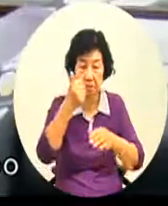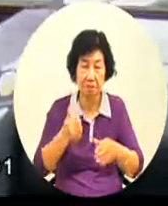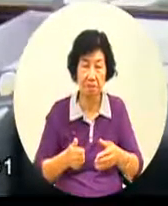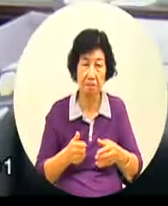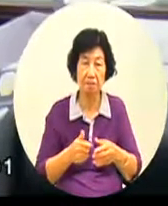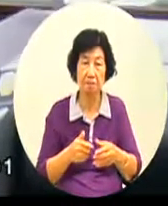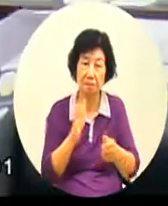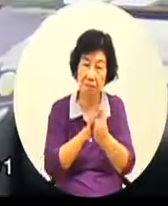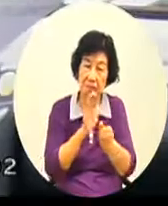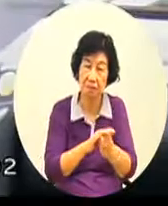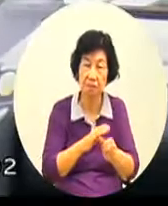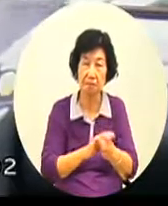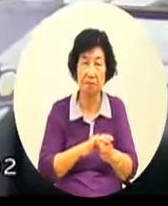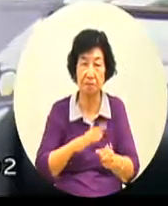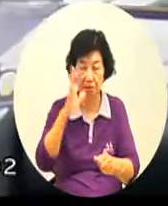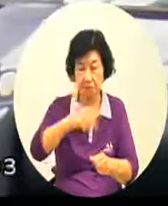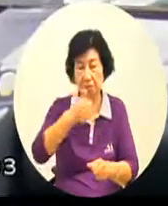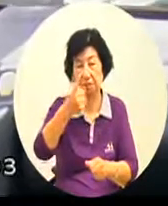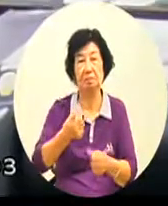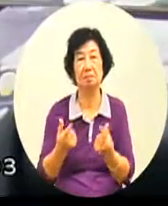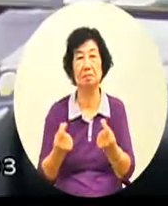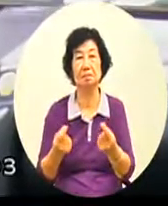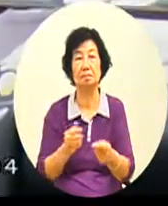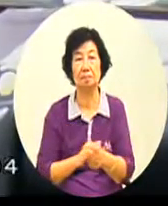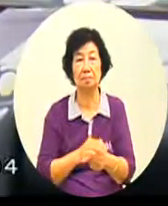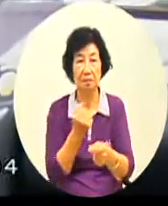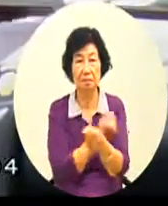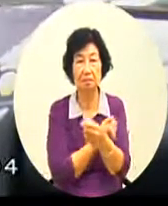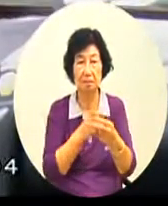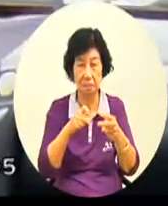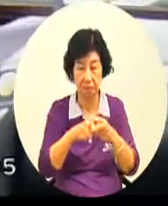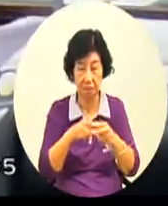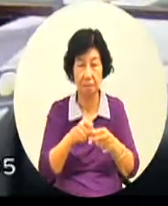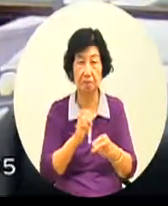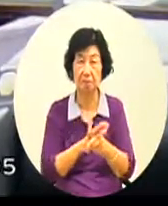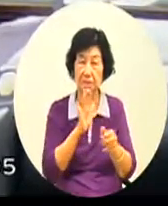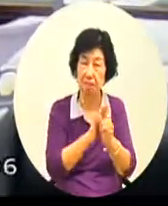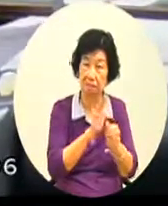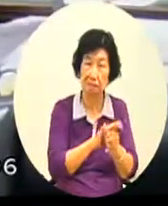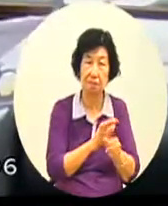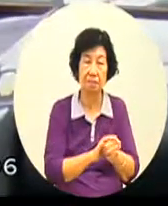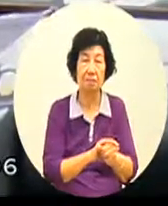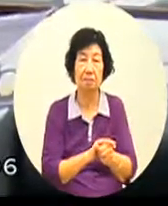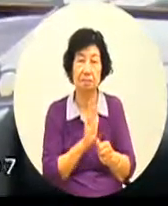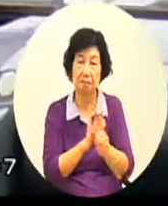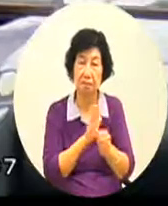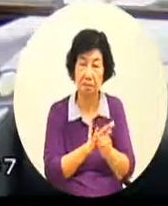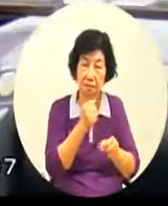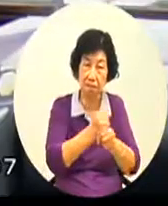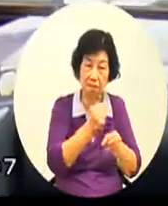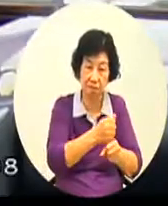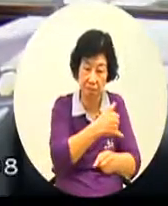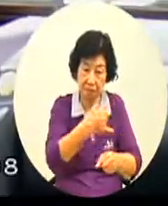么会这样呢？其实我本来都会觉得劳工局其实应该是很为劳工在的方向在思考才对。我也不太